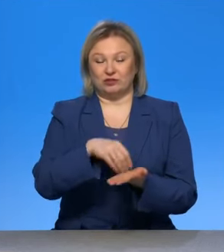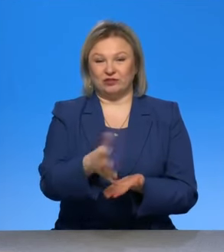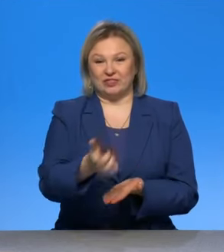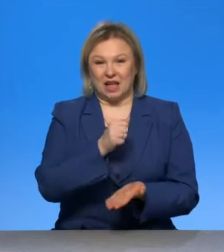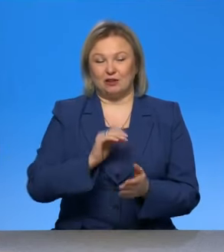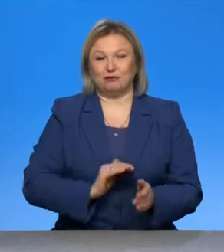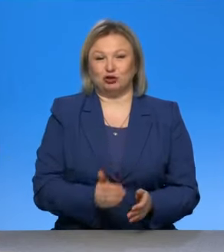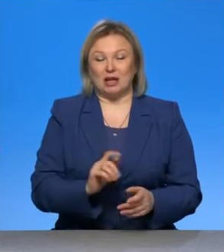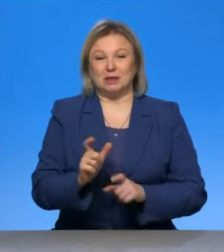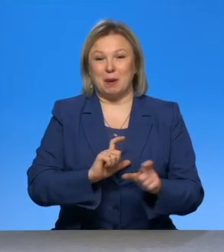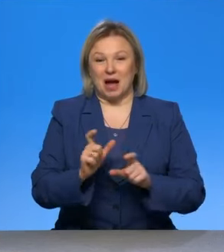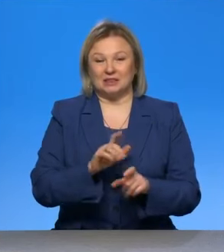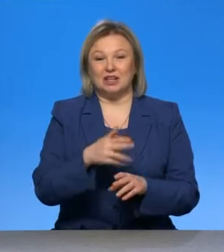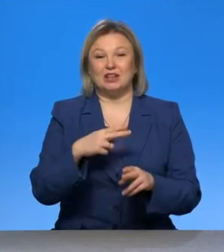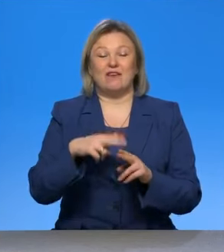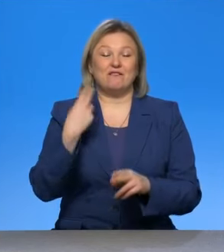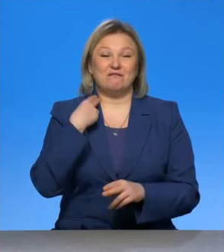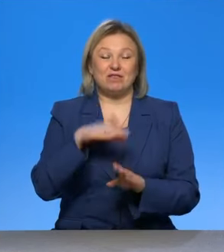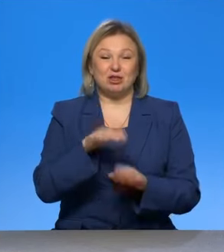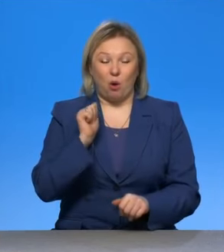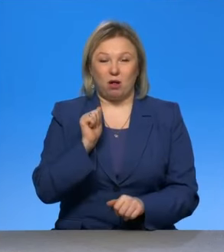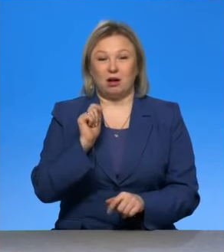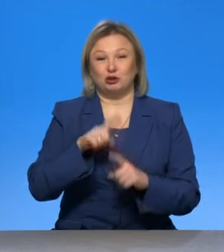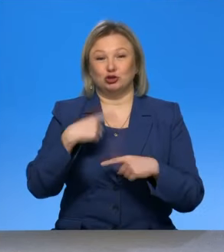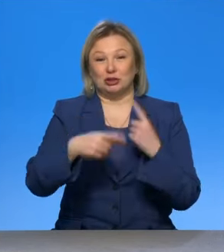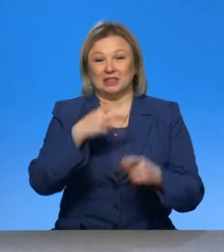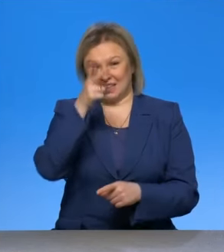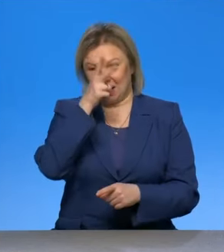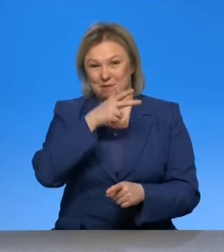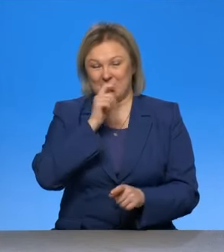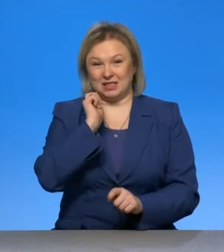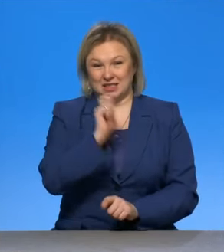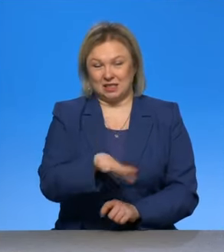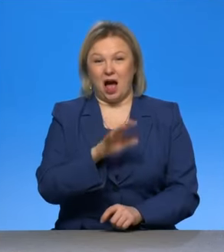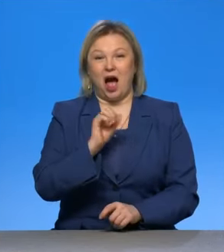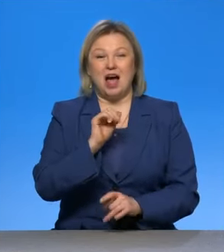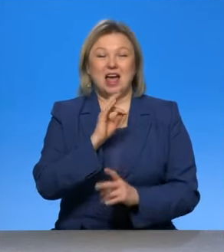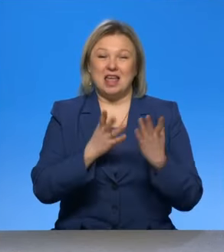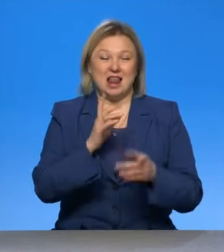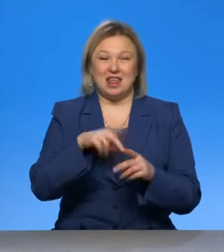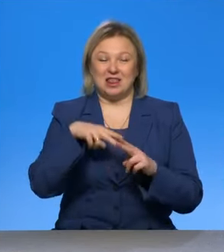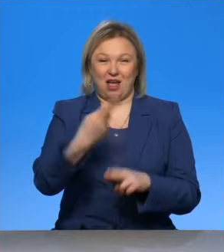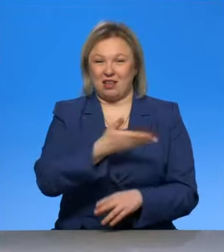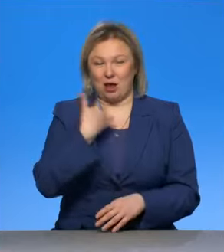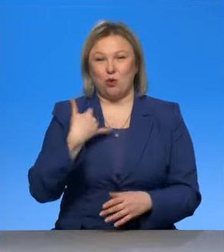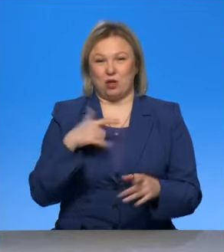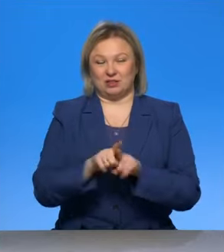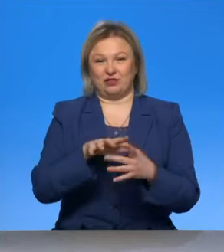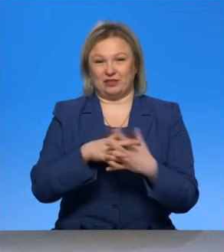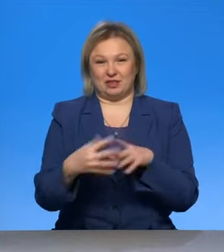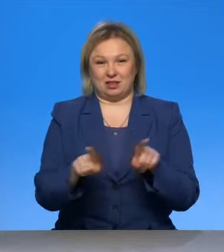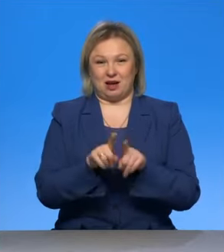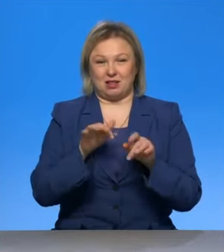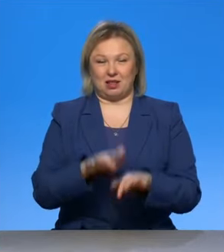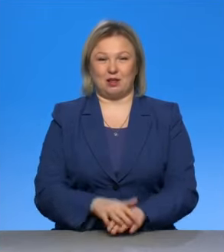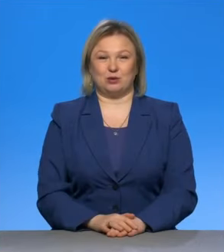и отдать через 3 месяца. Или не отдать вообще. У нас в селе все так делают. Вот, ну это такая шутка. И из Ленинградской